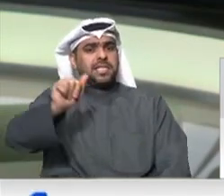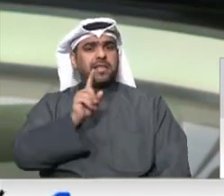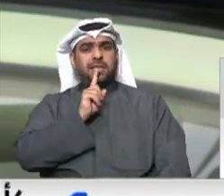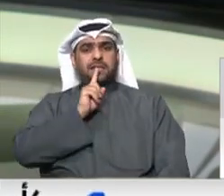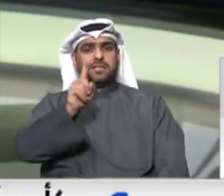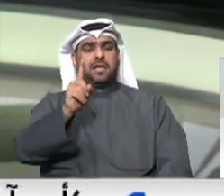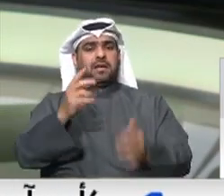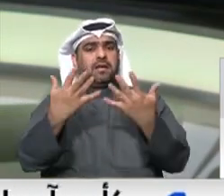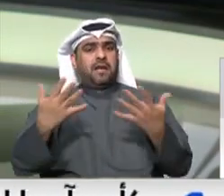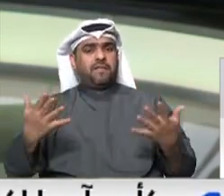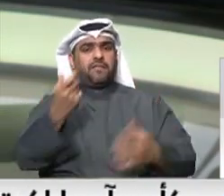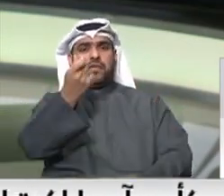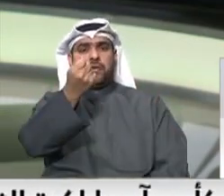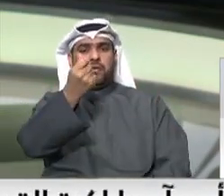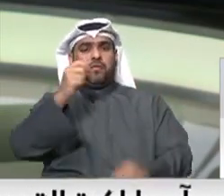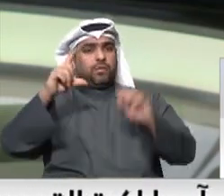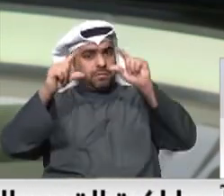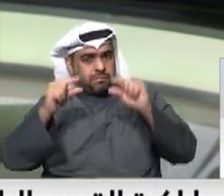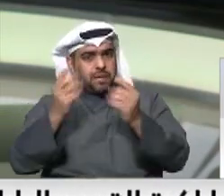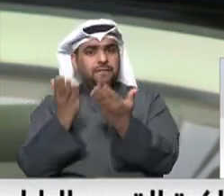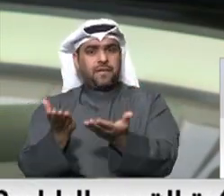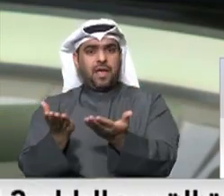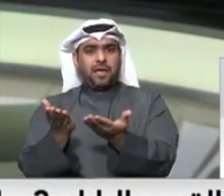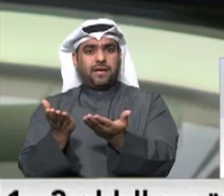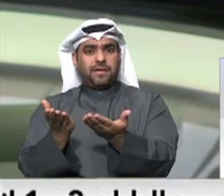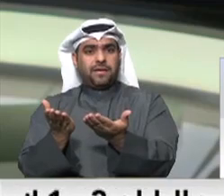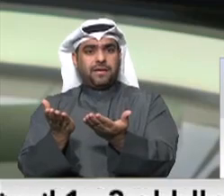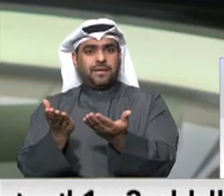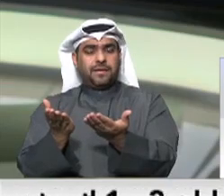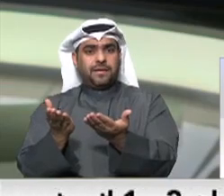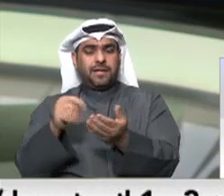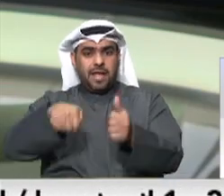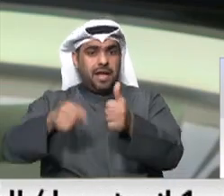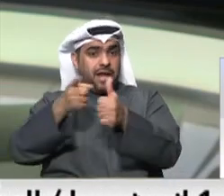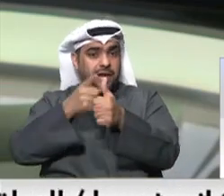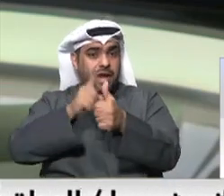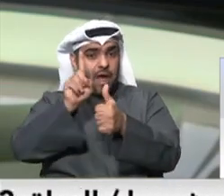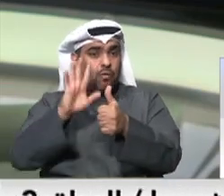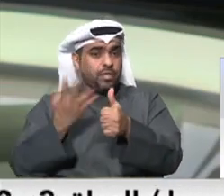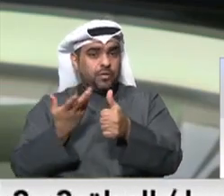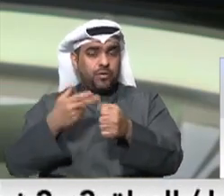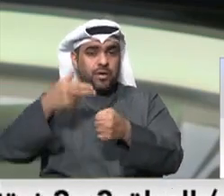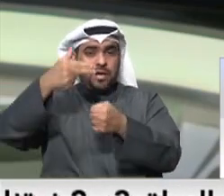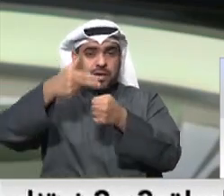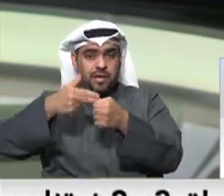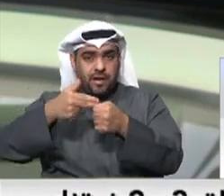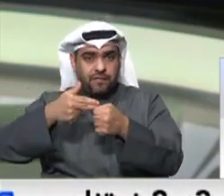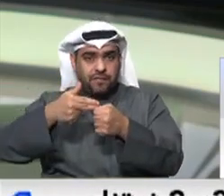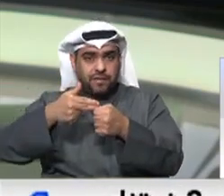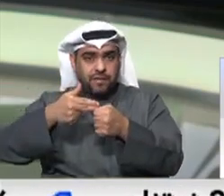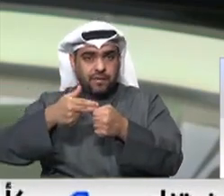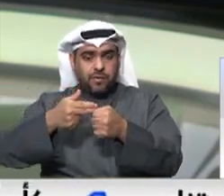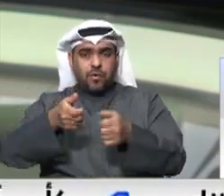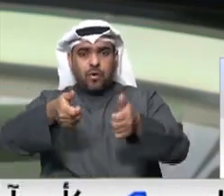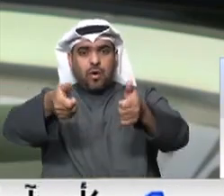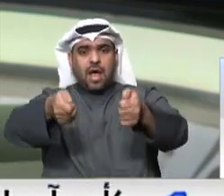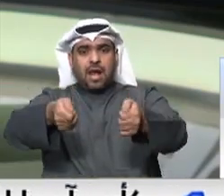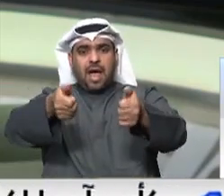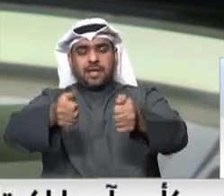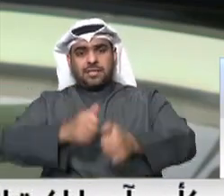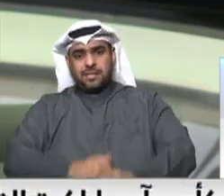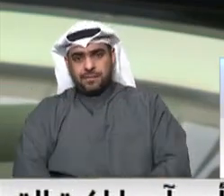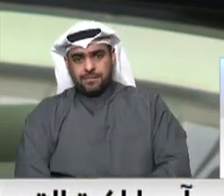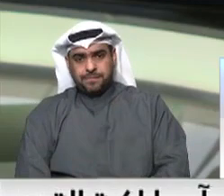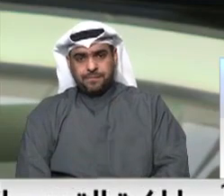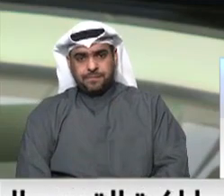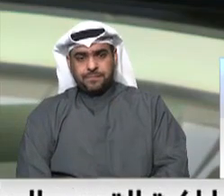تحل محل النفط والغاز اذا ممكن ان يعني تستبدل الوقود العفوري او طاقه الوقود الافري بهذه الطاقه